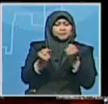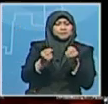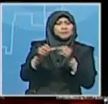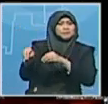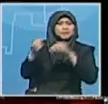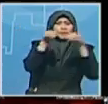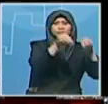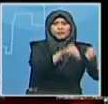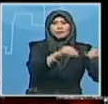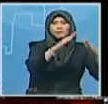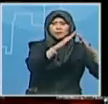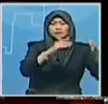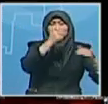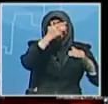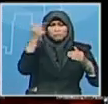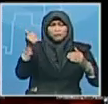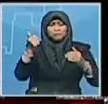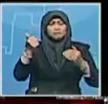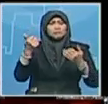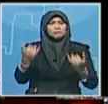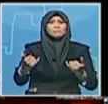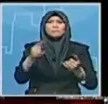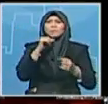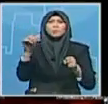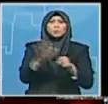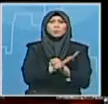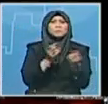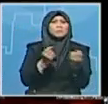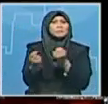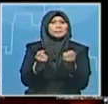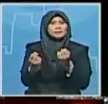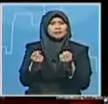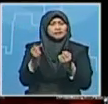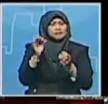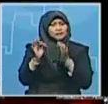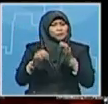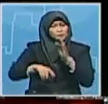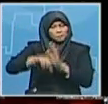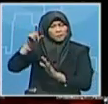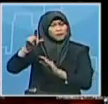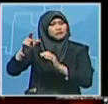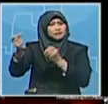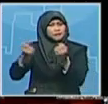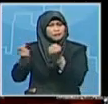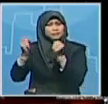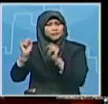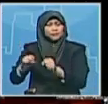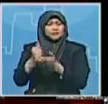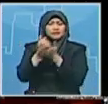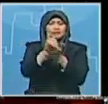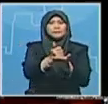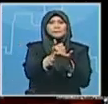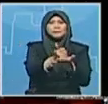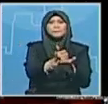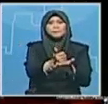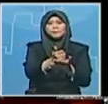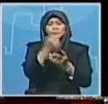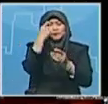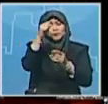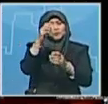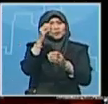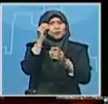tak cukup kenderaan yang sedia ada. Jadi kita kalau ada kenderaan, kita akan bantu bersama untuk